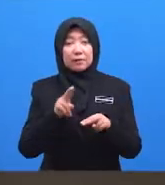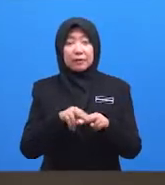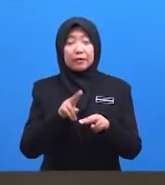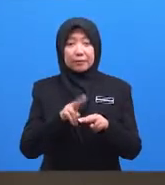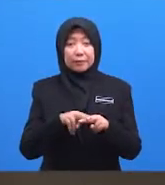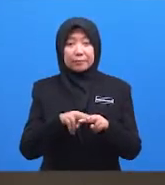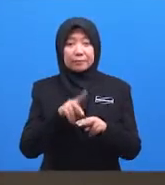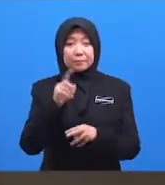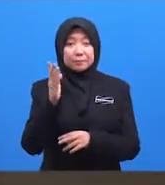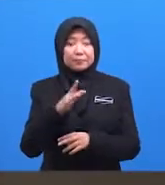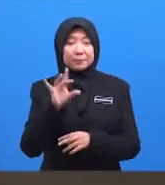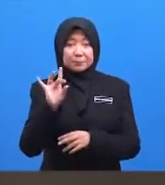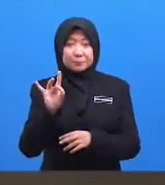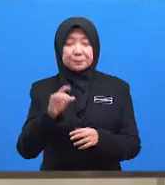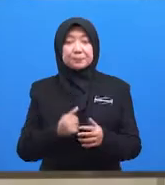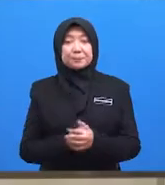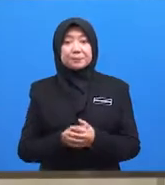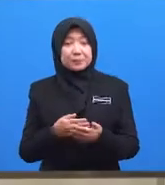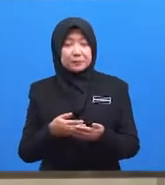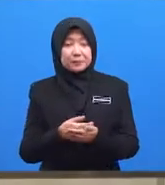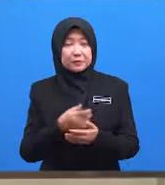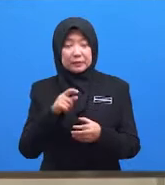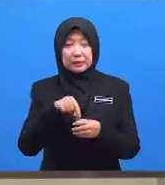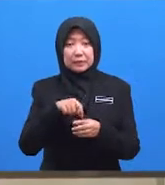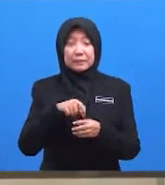garam 1/8 camca teh,